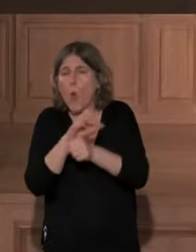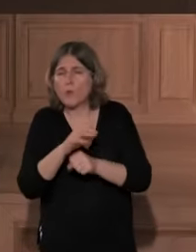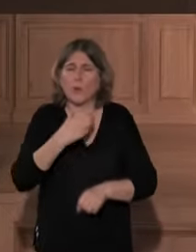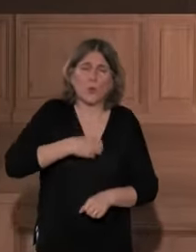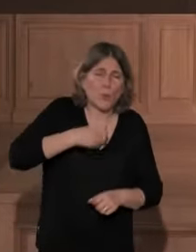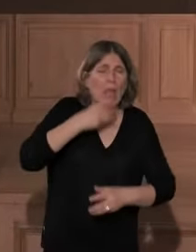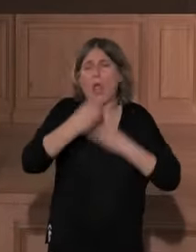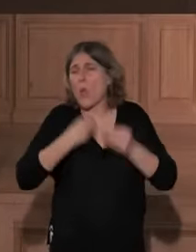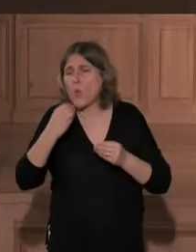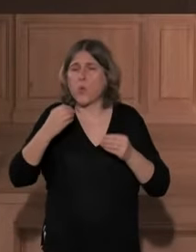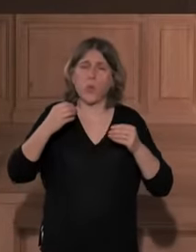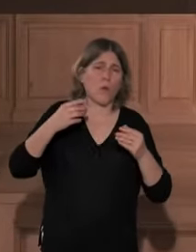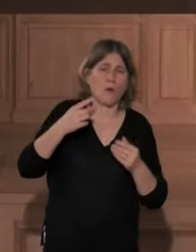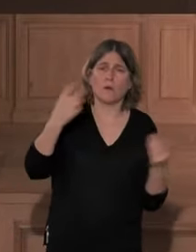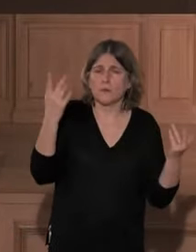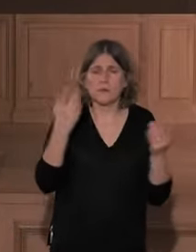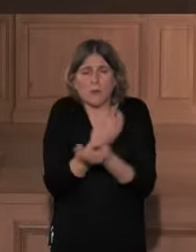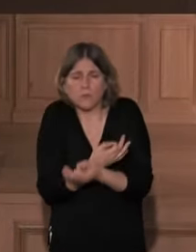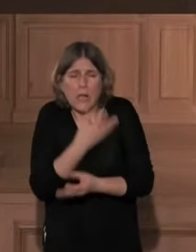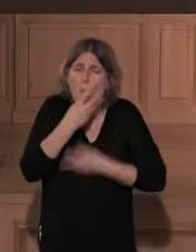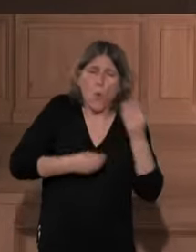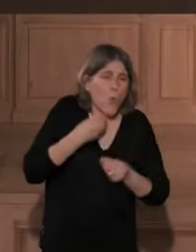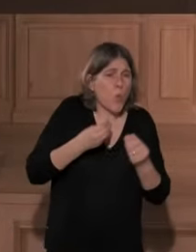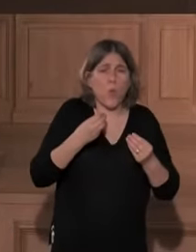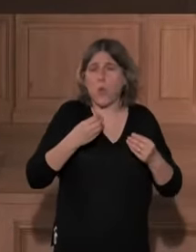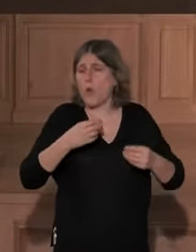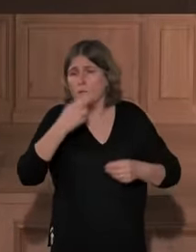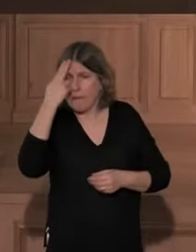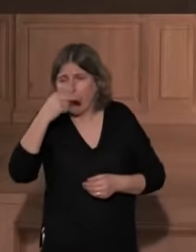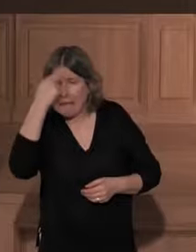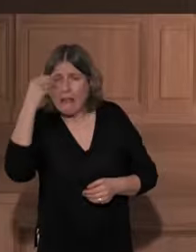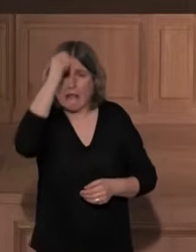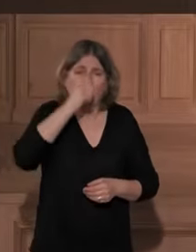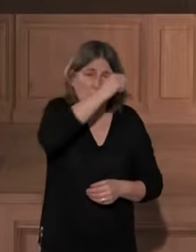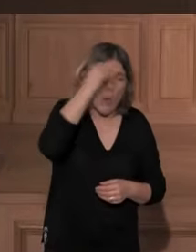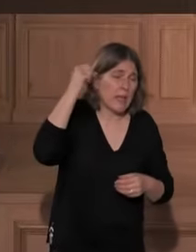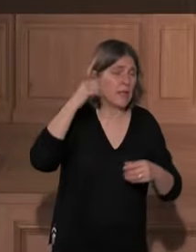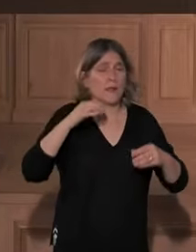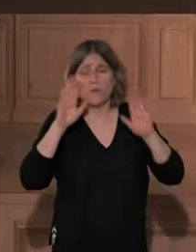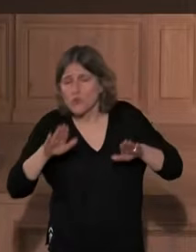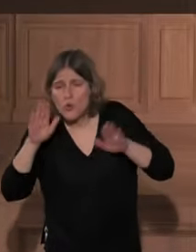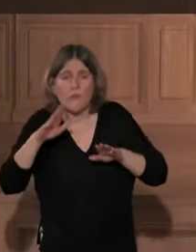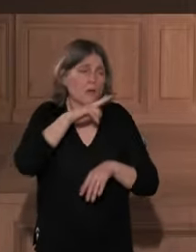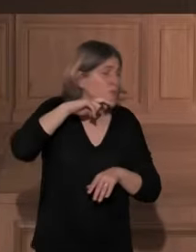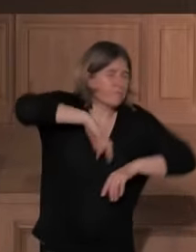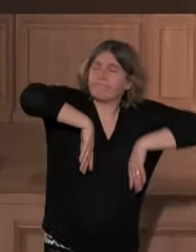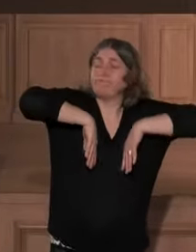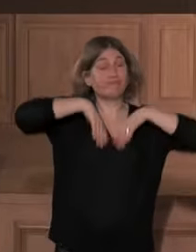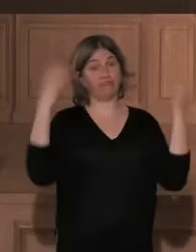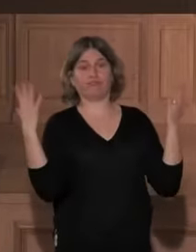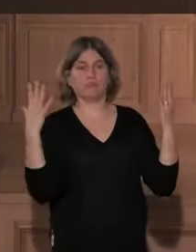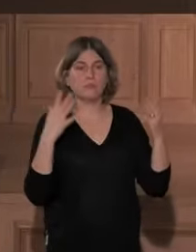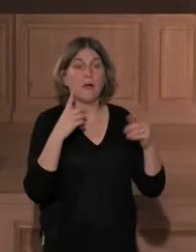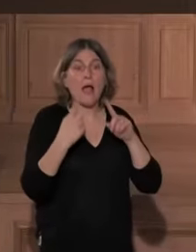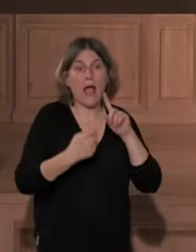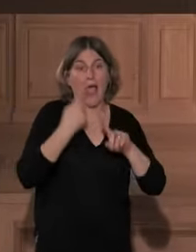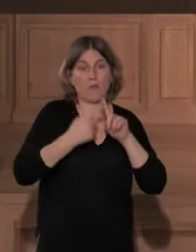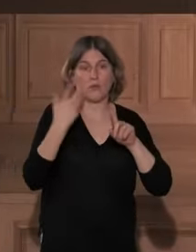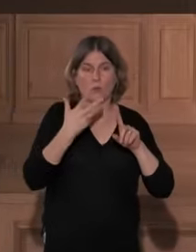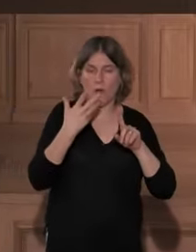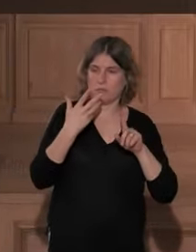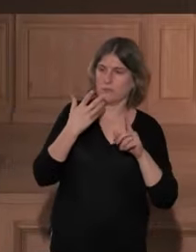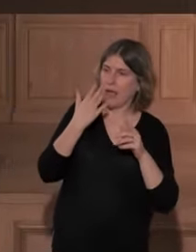que vous voulez. L'intérêt et le sujet est le jeûne. Tant que vous êtes bienveillant et que vous proposez de participer aux formations,